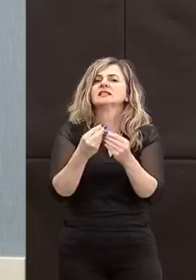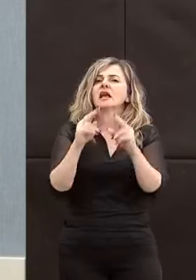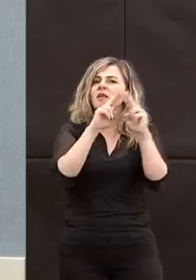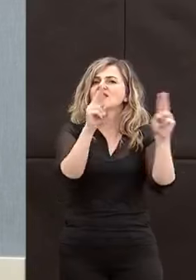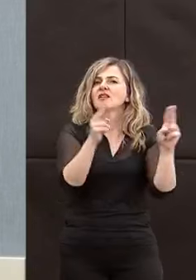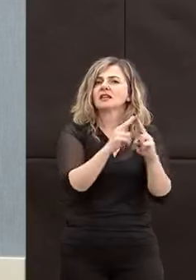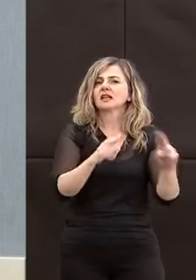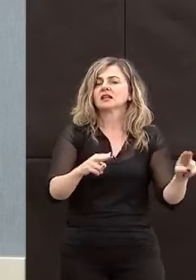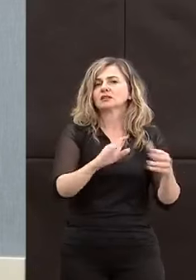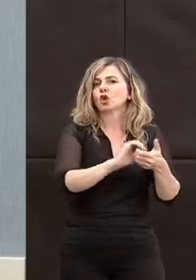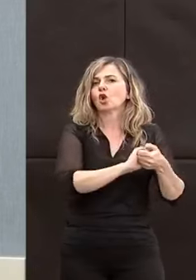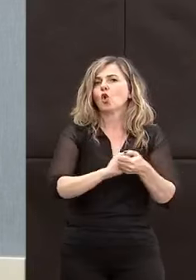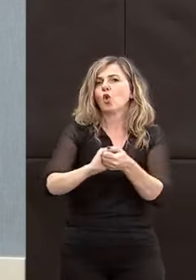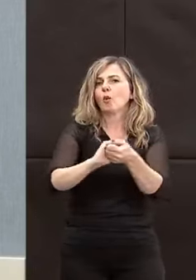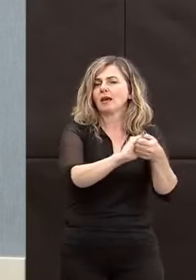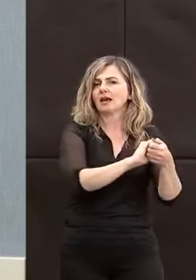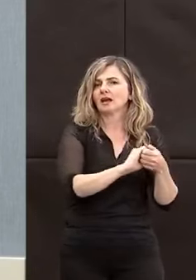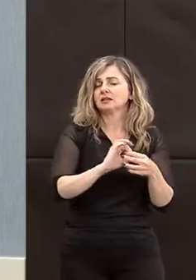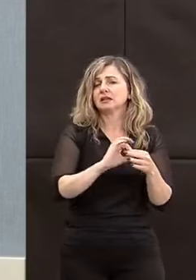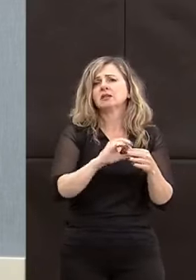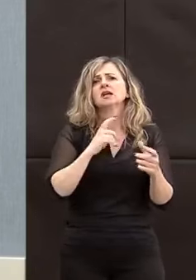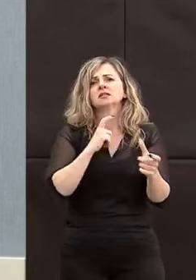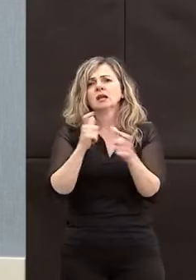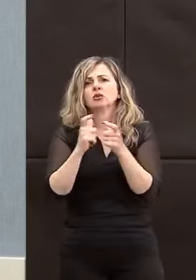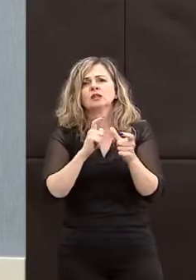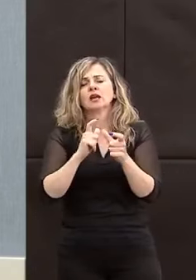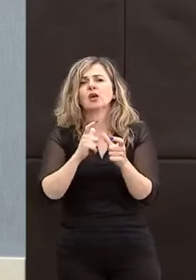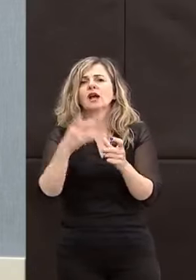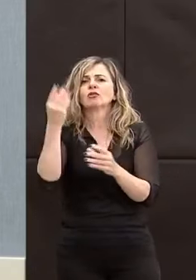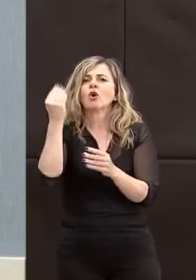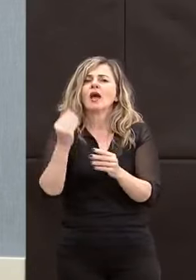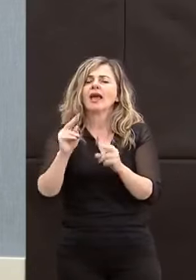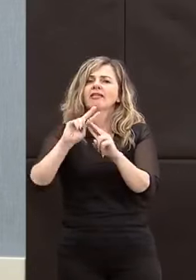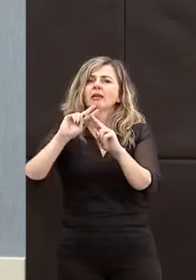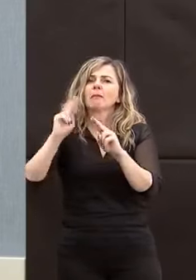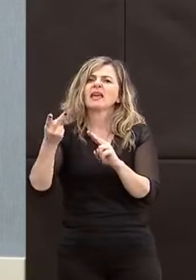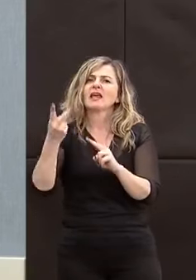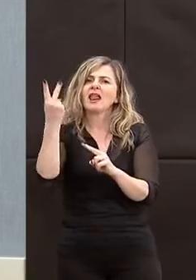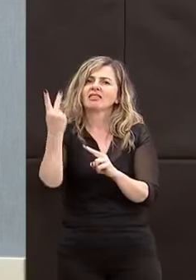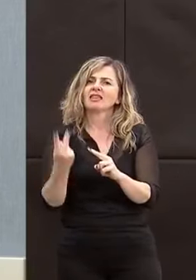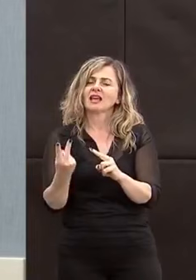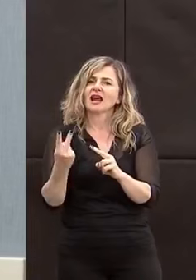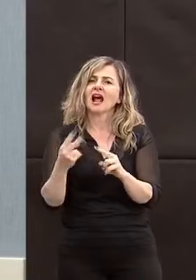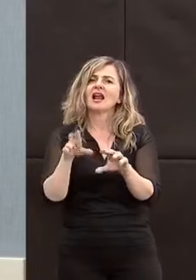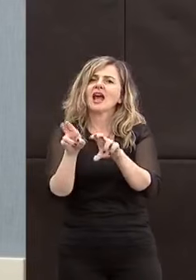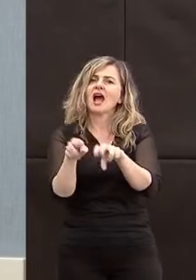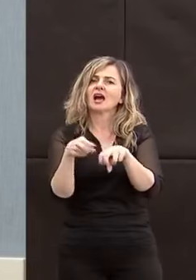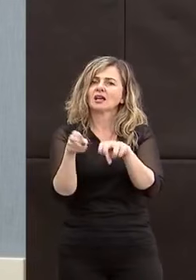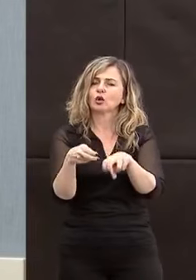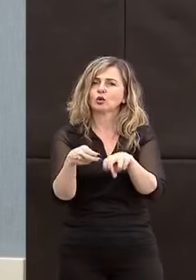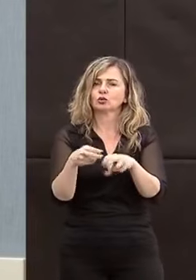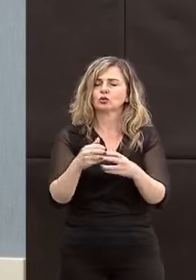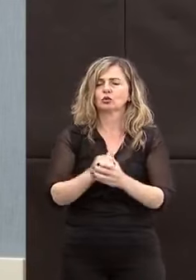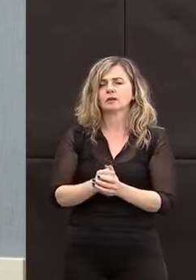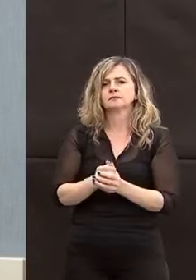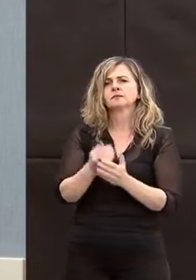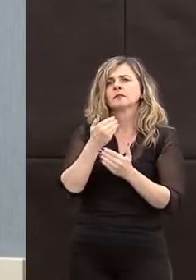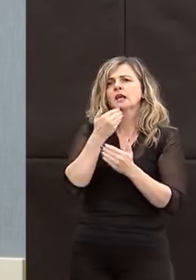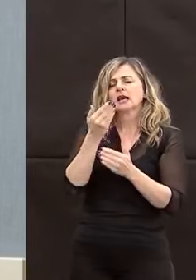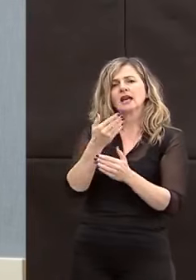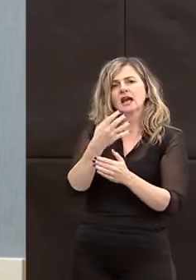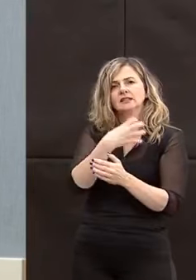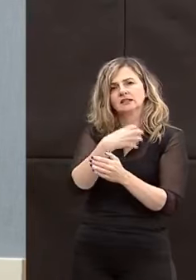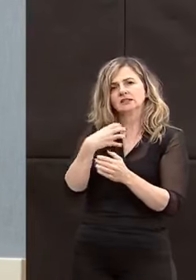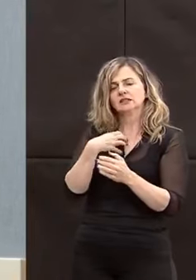stiamo anche dialogando con l'ente bilaterale dell'agricoltura grazie assessore allora andiamo un po veloci